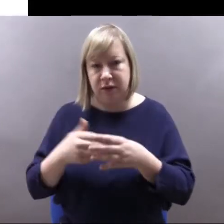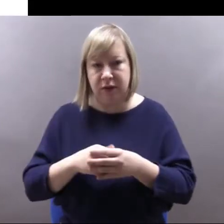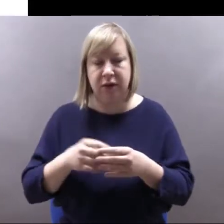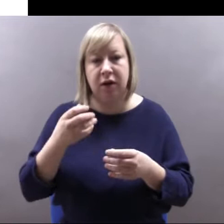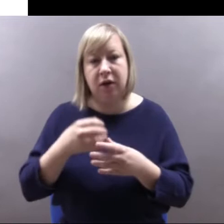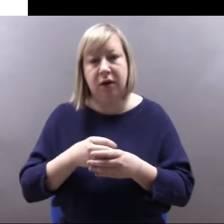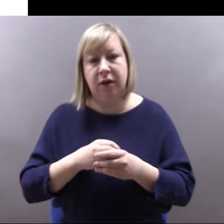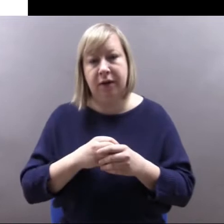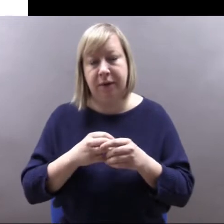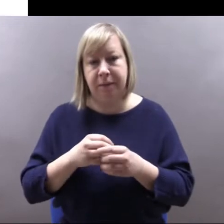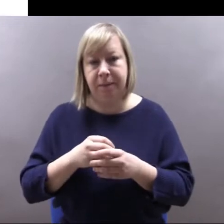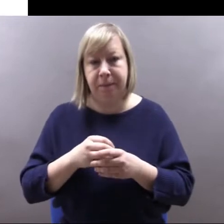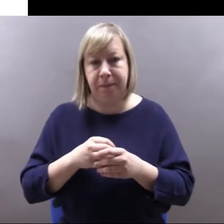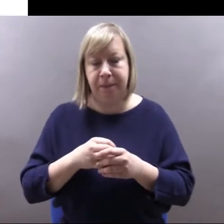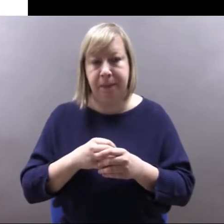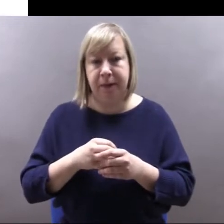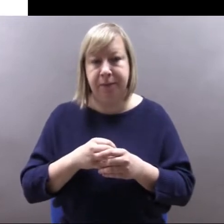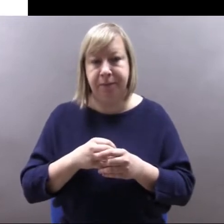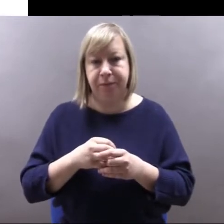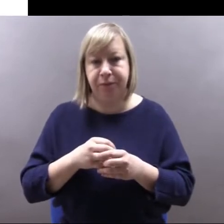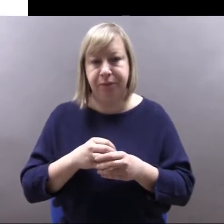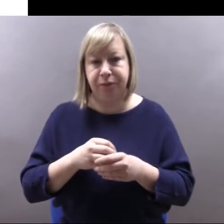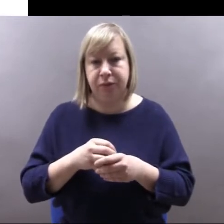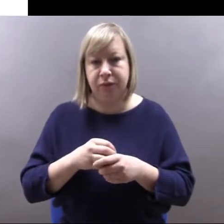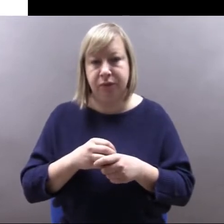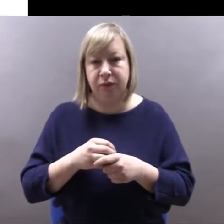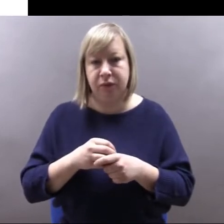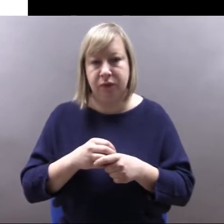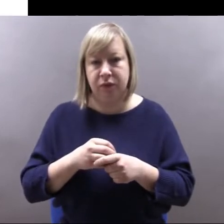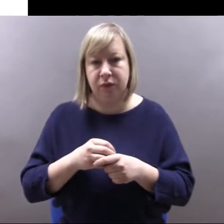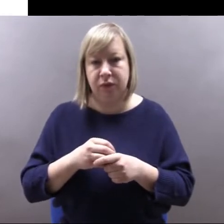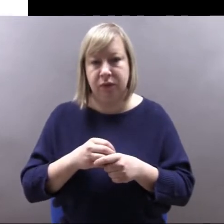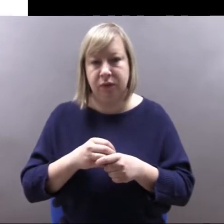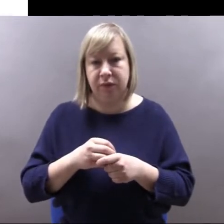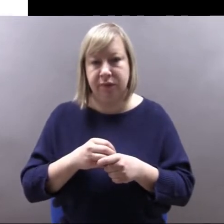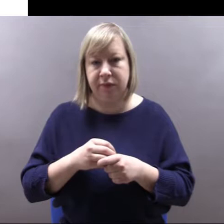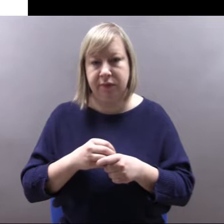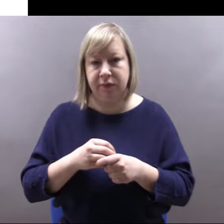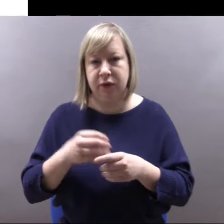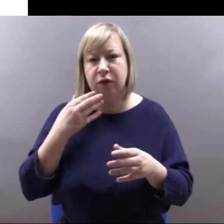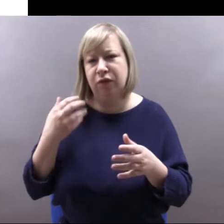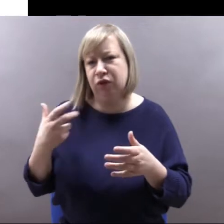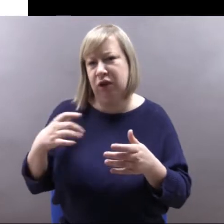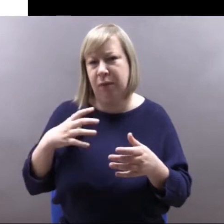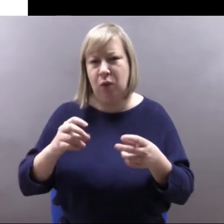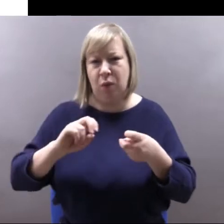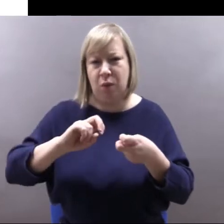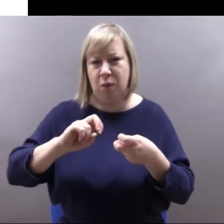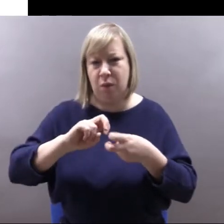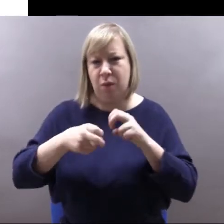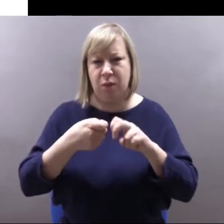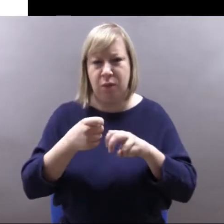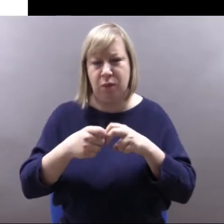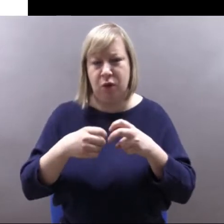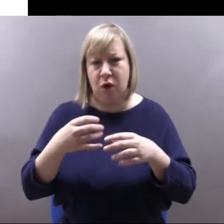się tutaj wgrała w system. Dlatego będę w międzyczasie prosiła o zmiany slajdów.